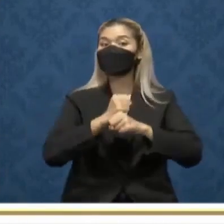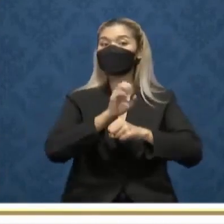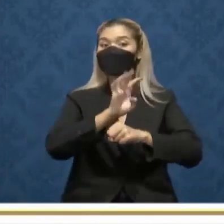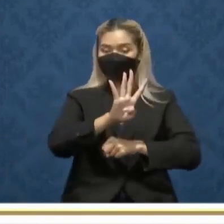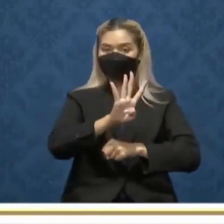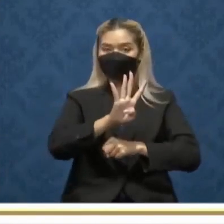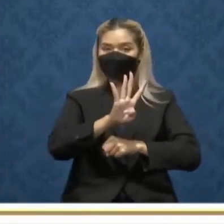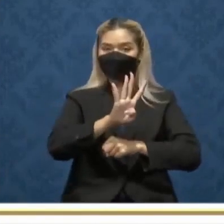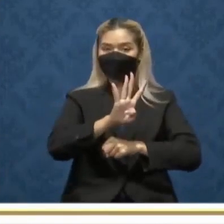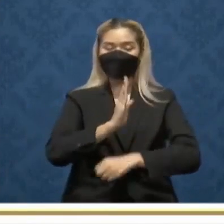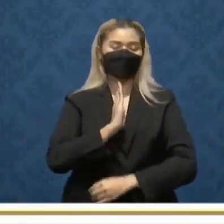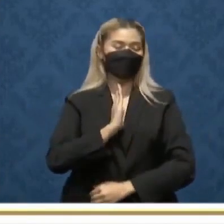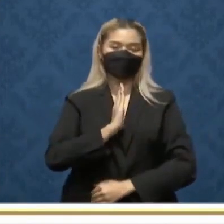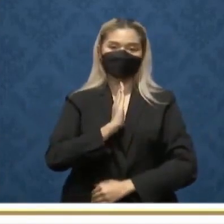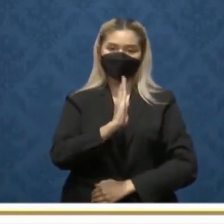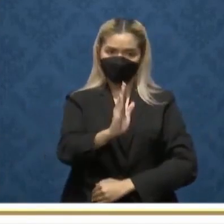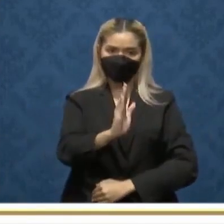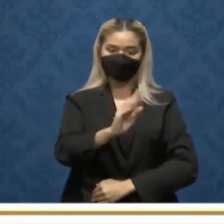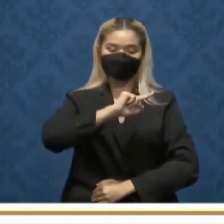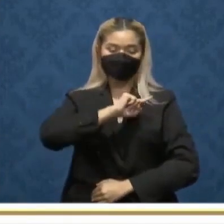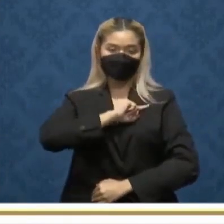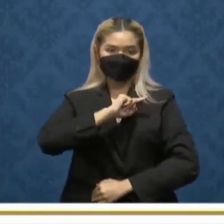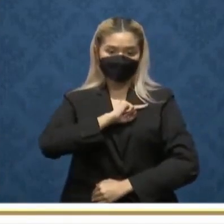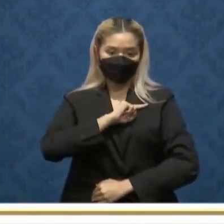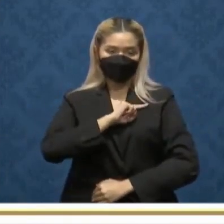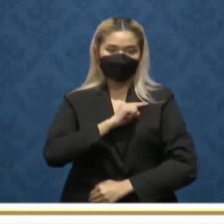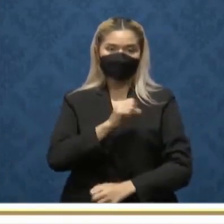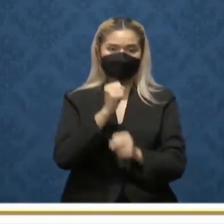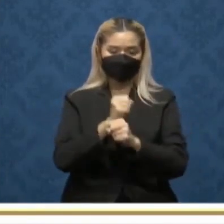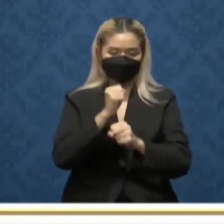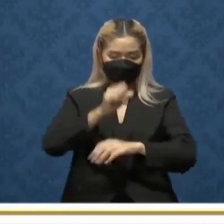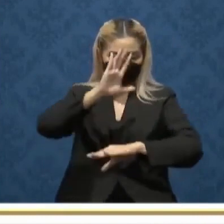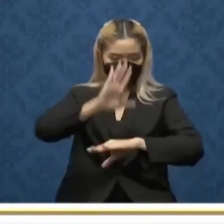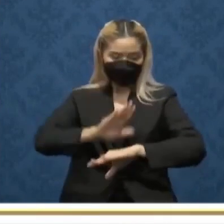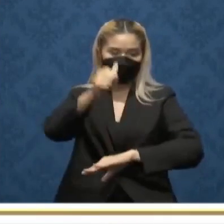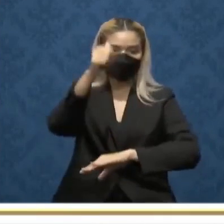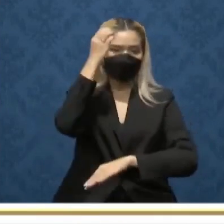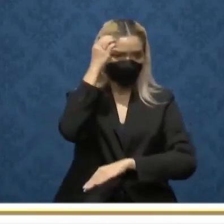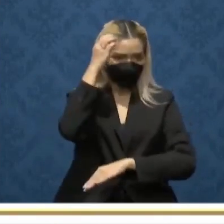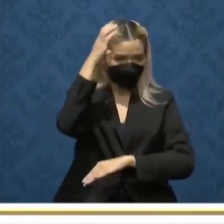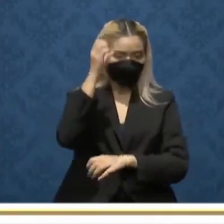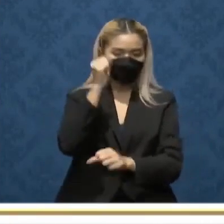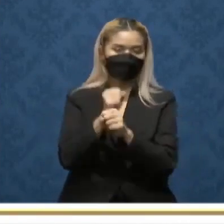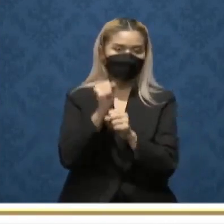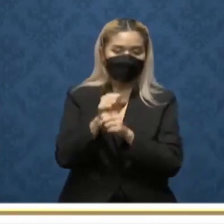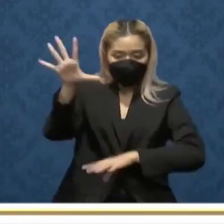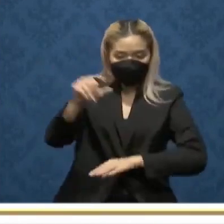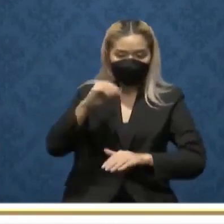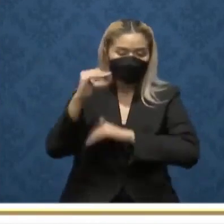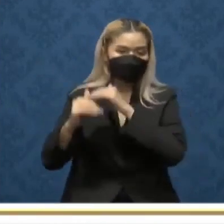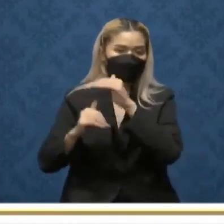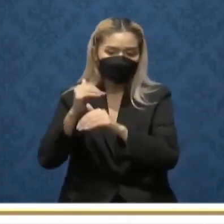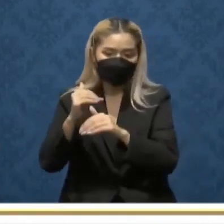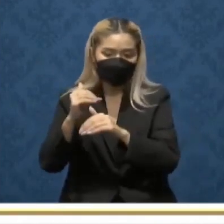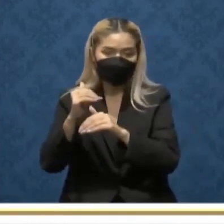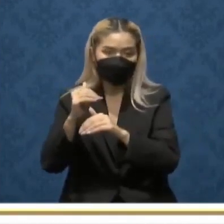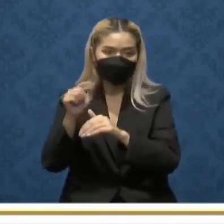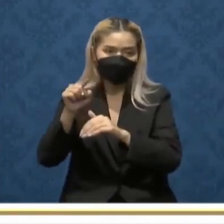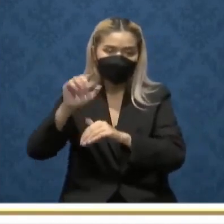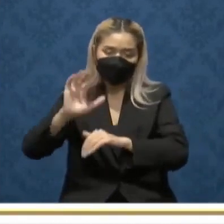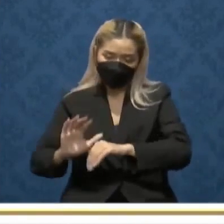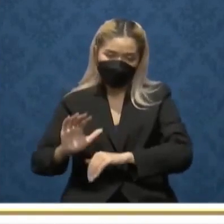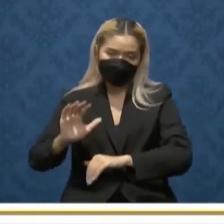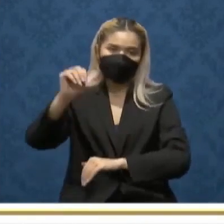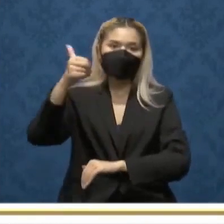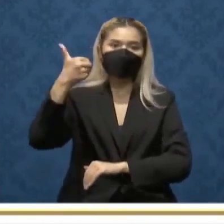างอย่างดีที่สุดและใช้ทุกความสามารถที่จะพัฒนาองค์กรนี้ให้มีขีดสมรรถนะสูงเป็นระ